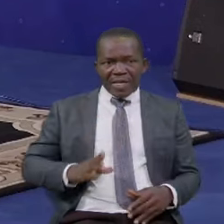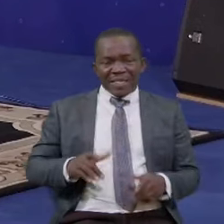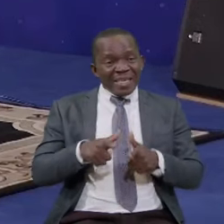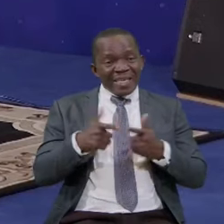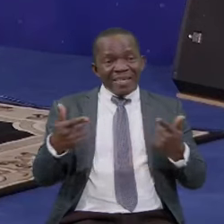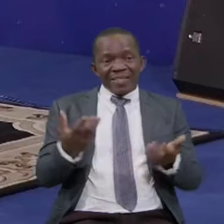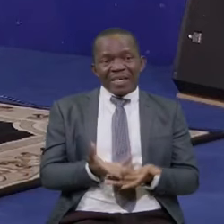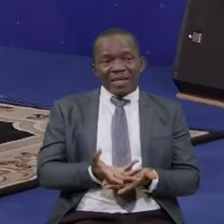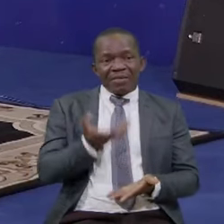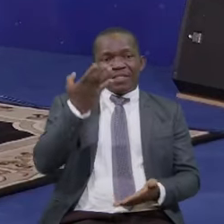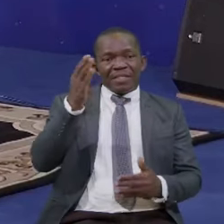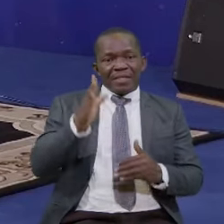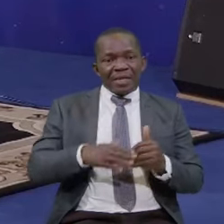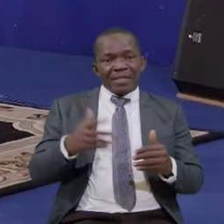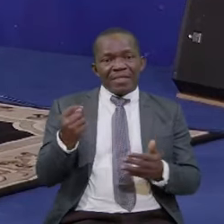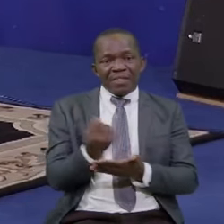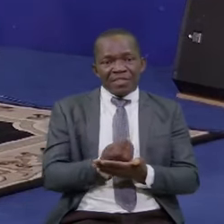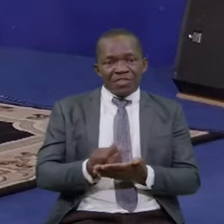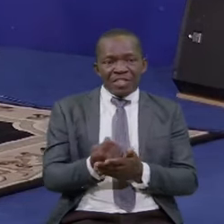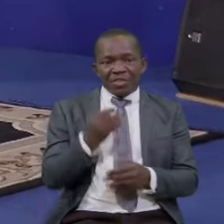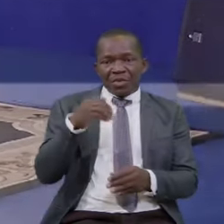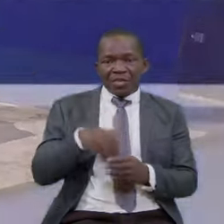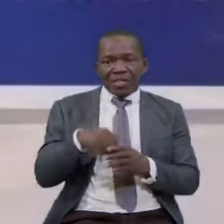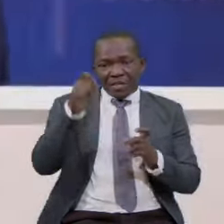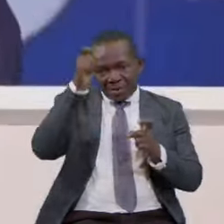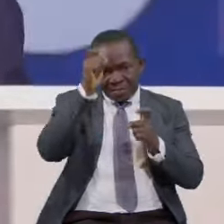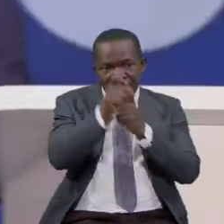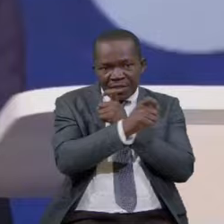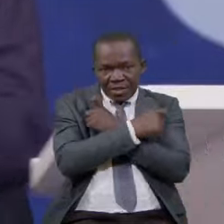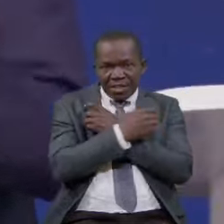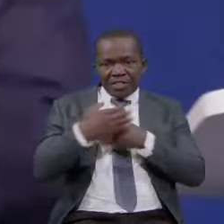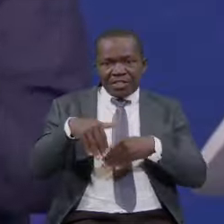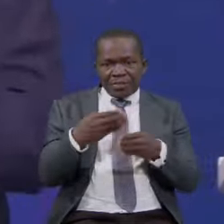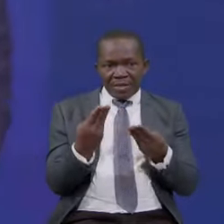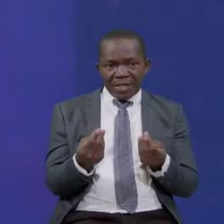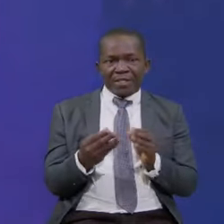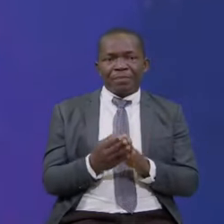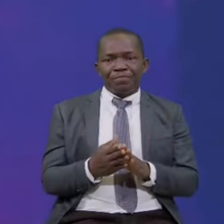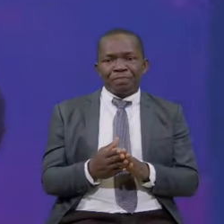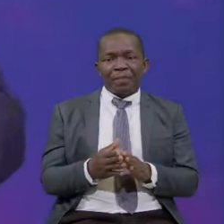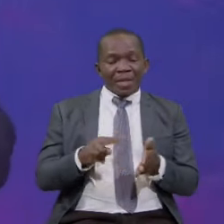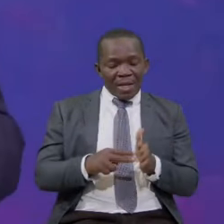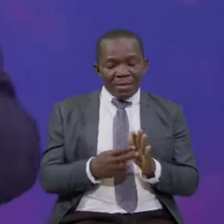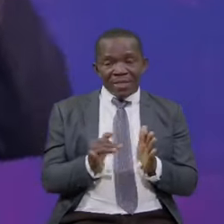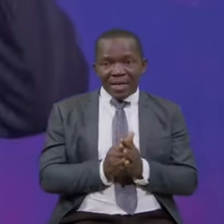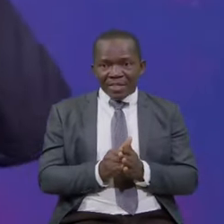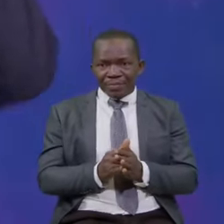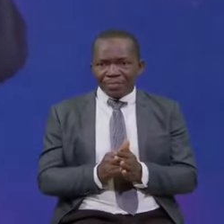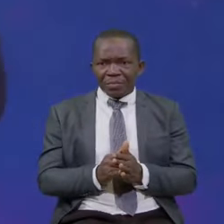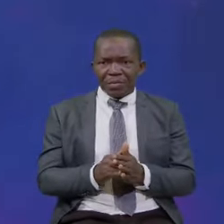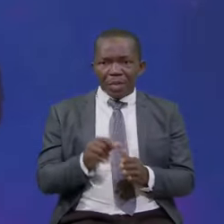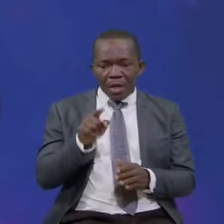l'Égypte vous entendez ce que ça veut dire c'est comme tu as prétend